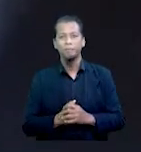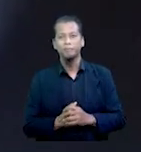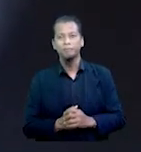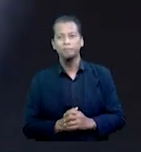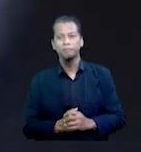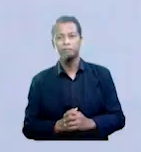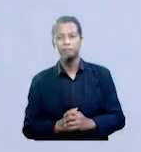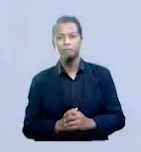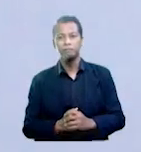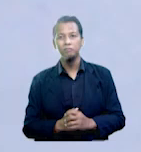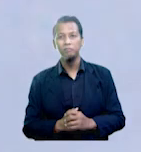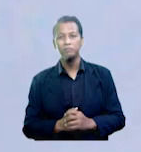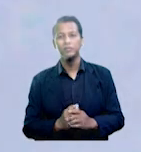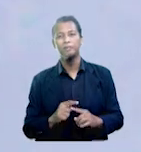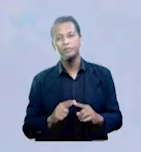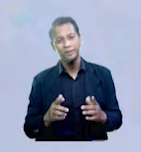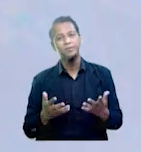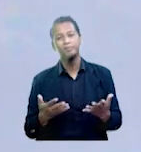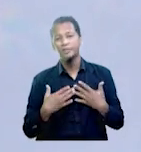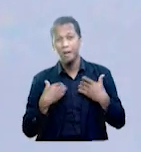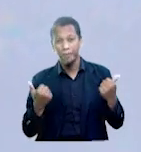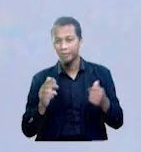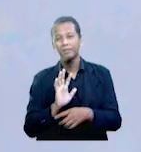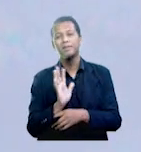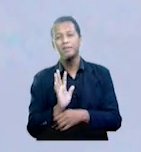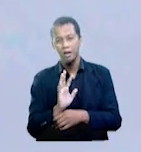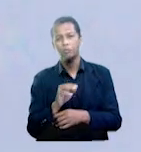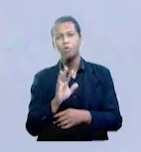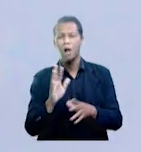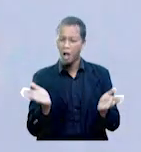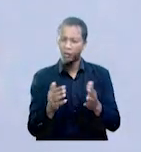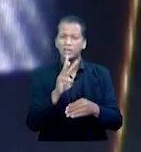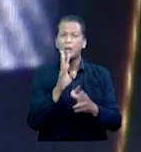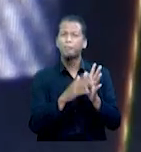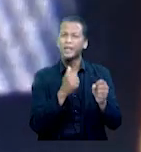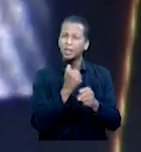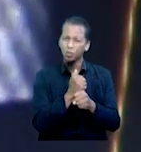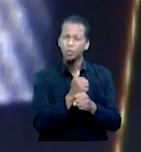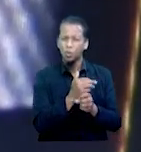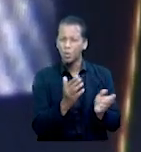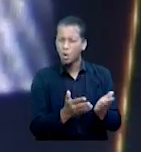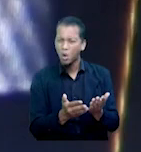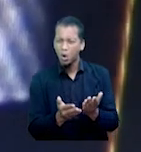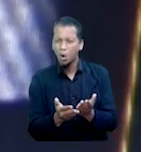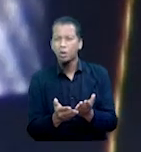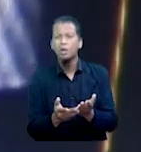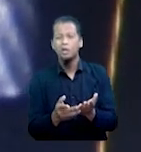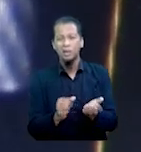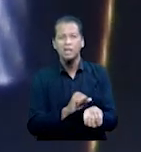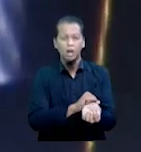Sayang nyawa korban tak terselamatkan, usai 3 pekan dirawat dan melakukan cuci darah sebanyak 8 kali, korban meninggal